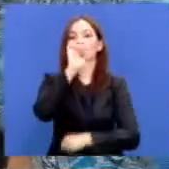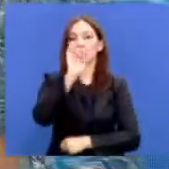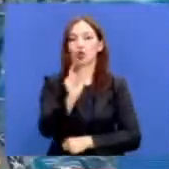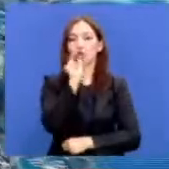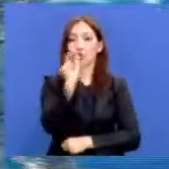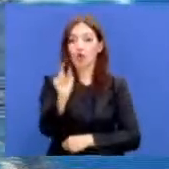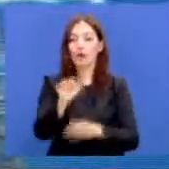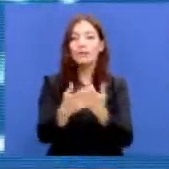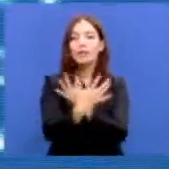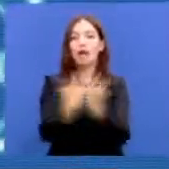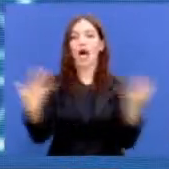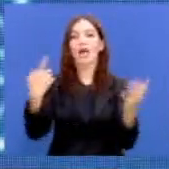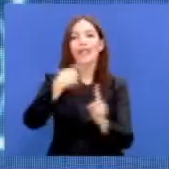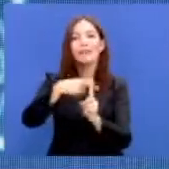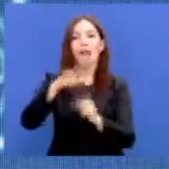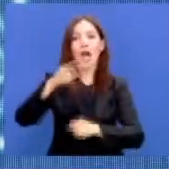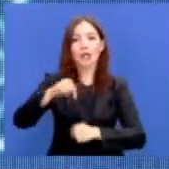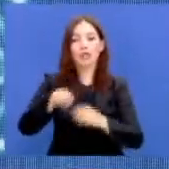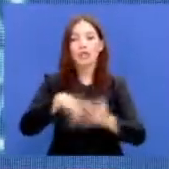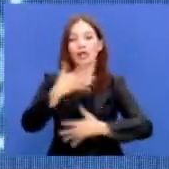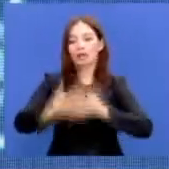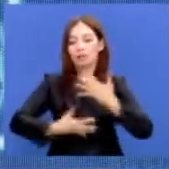gunaemberiilai tambah sektor